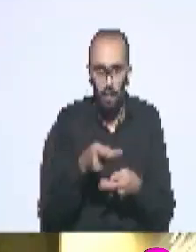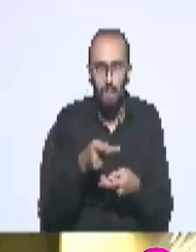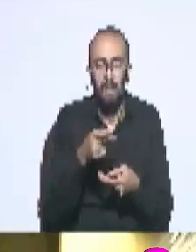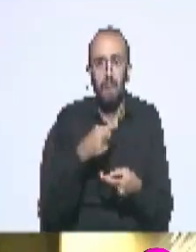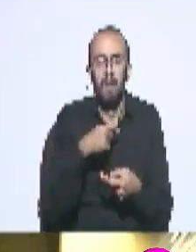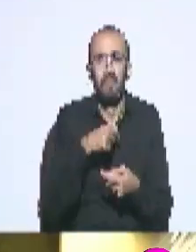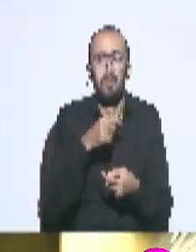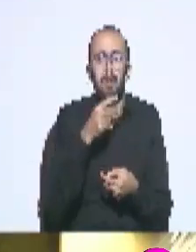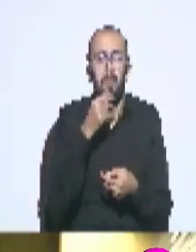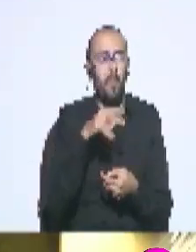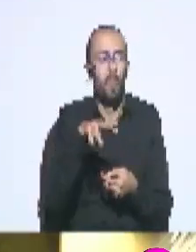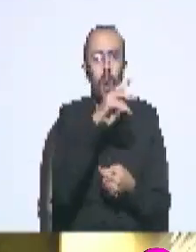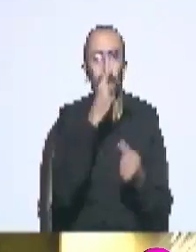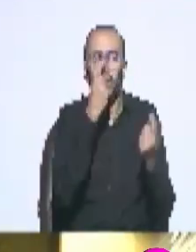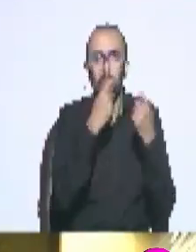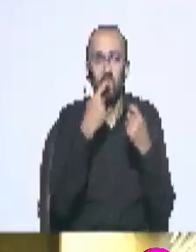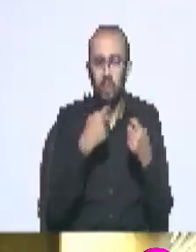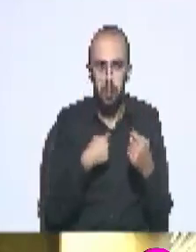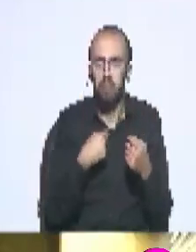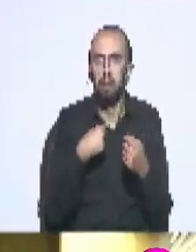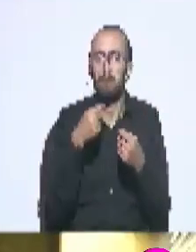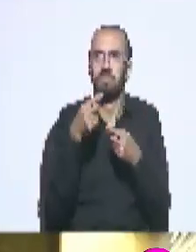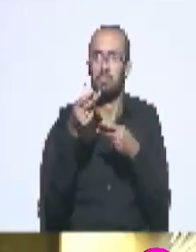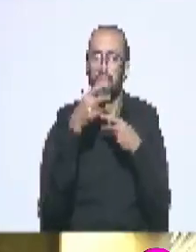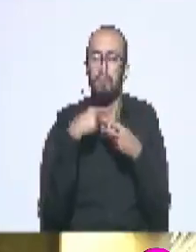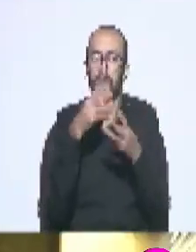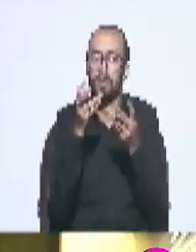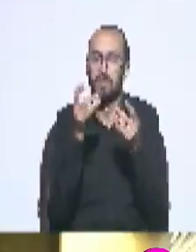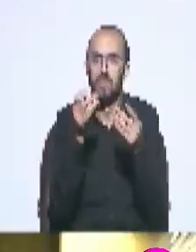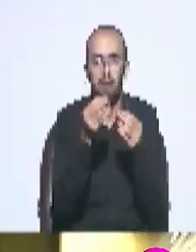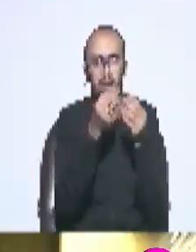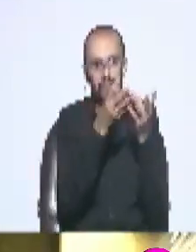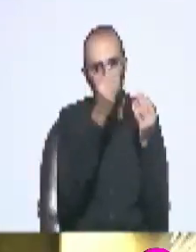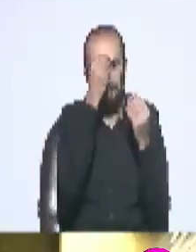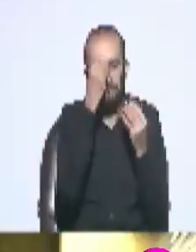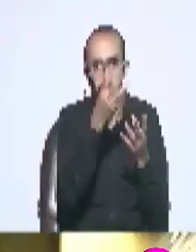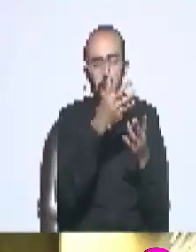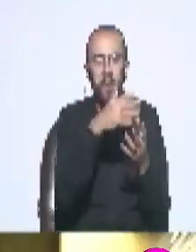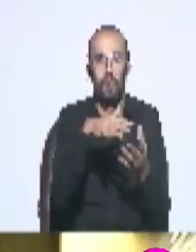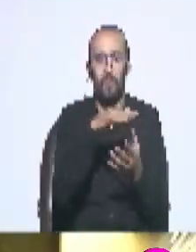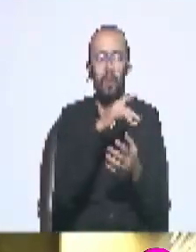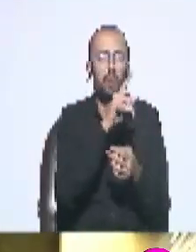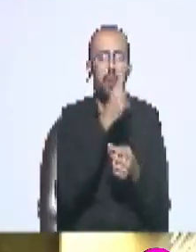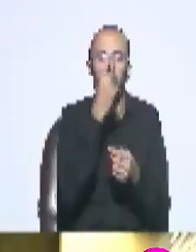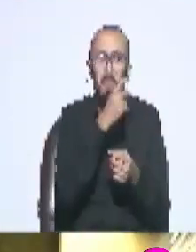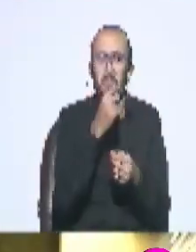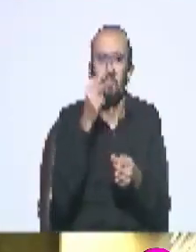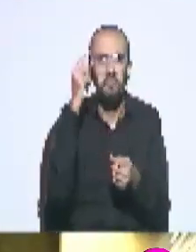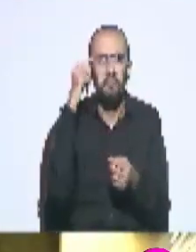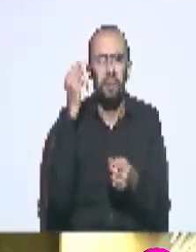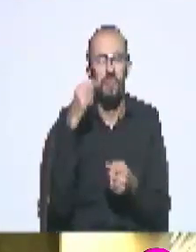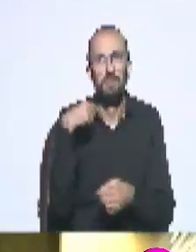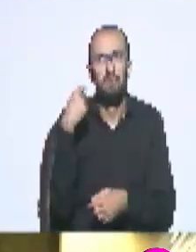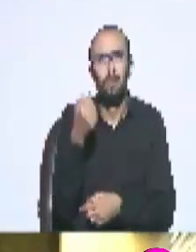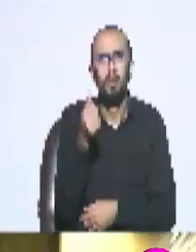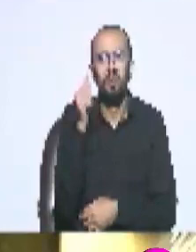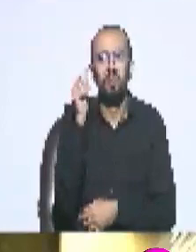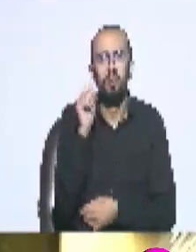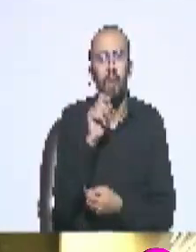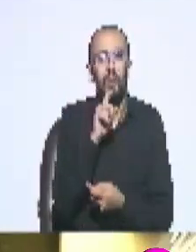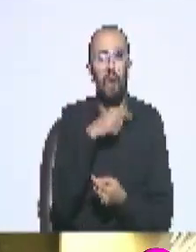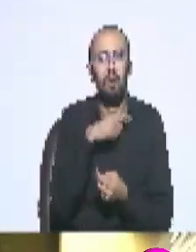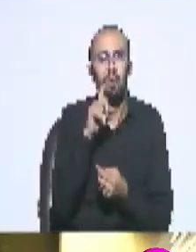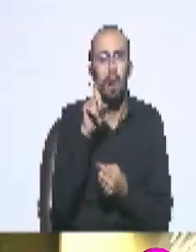حضراتكم عايزين تسالوا عليها ومش عارفين تسالوه ازاي او كل سؤال بسيط بيمر في ذهن اي حد وعايز